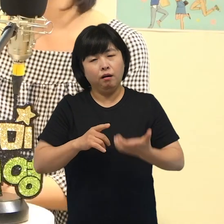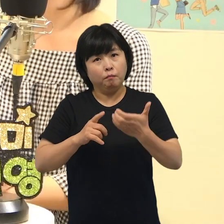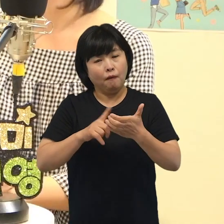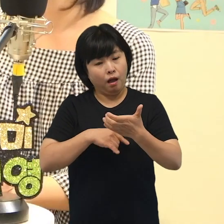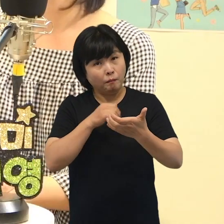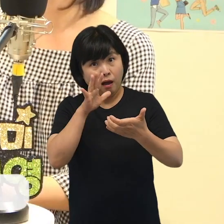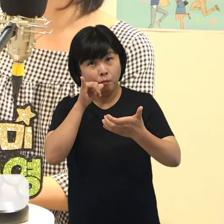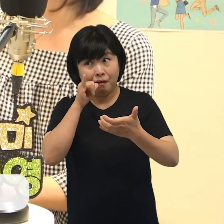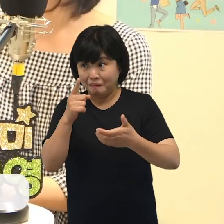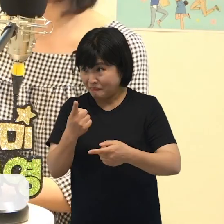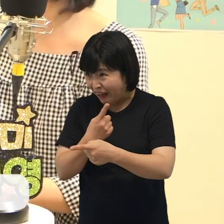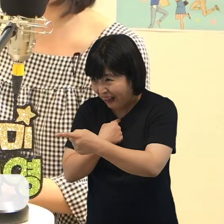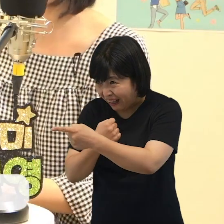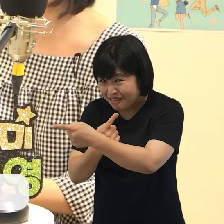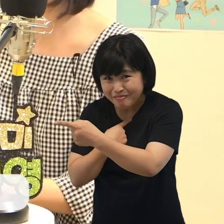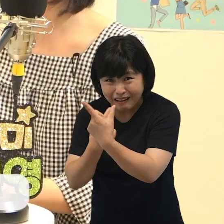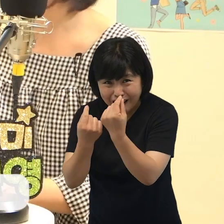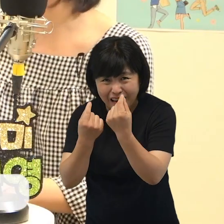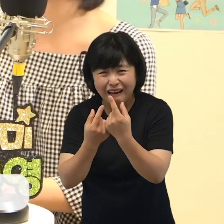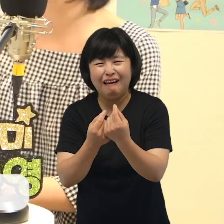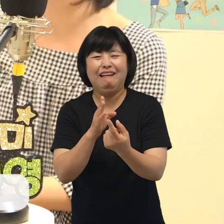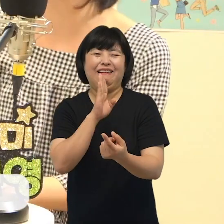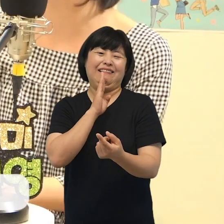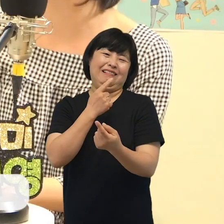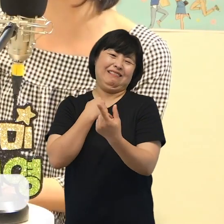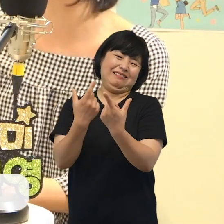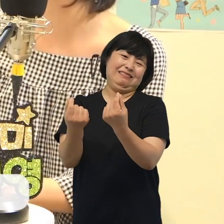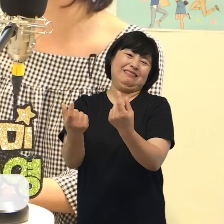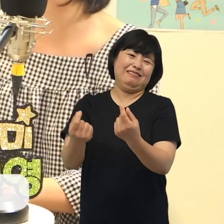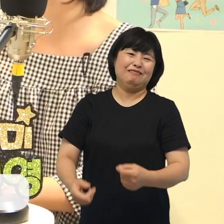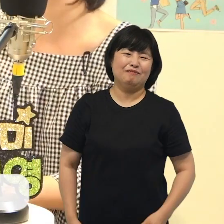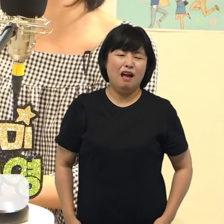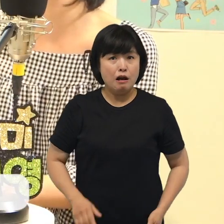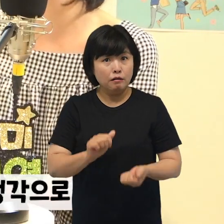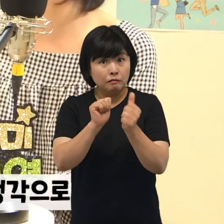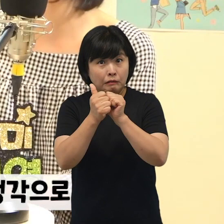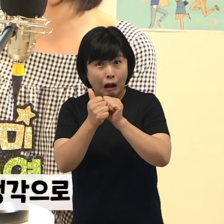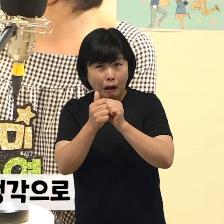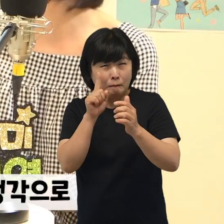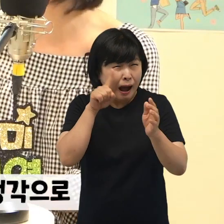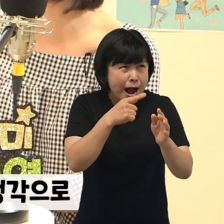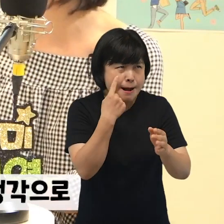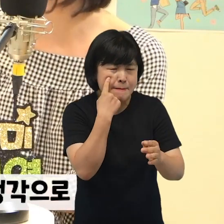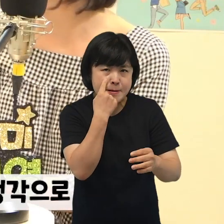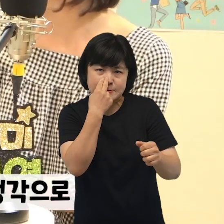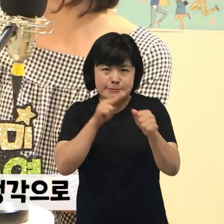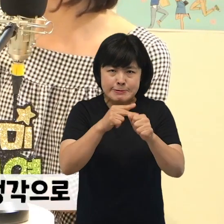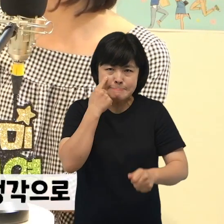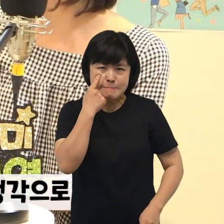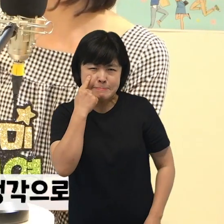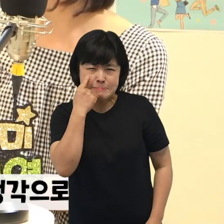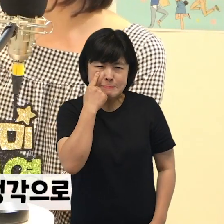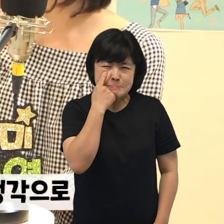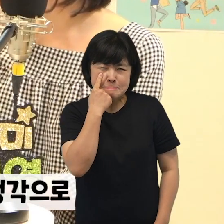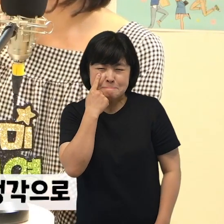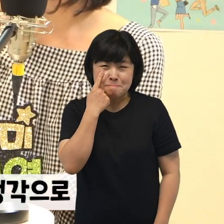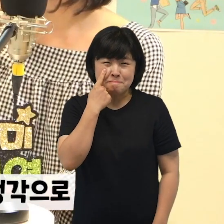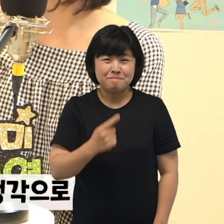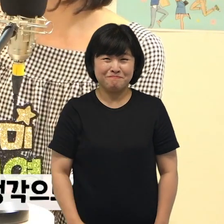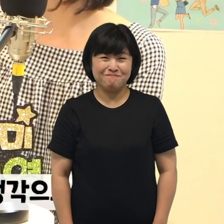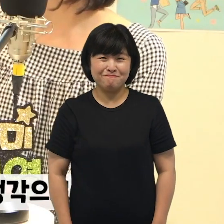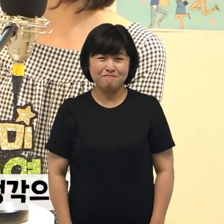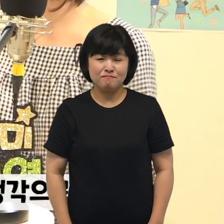하다 보면 재밌어요. 맞아요. 해보셨나요? 해보셨구나. 그렇죠. 역시 저는 프로페셔널하네요. 진짜 주식으로 한 방을